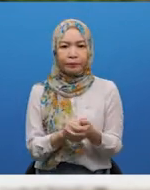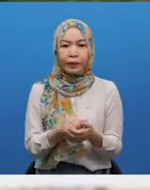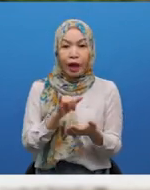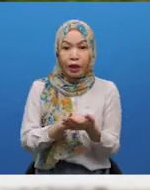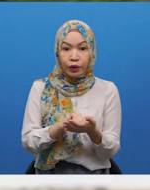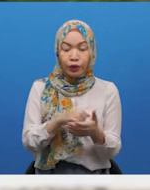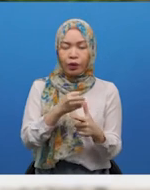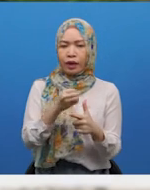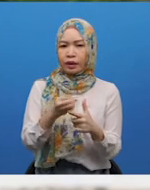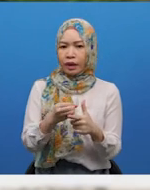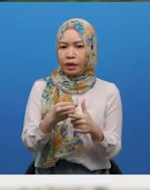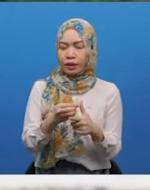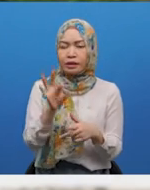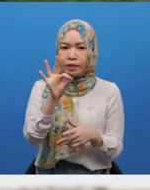antara